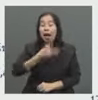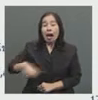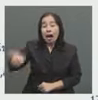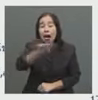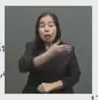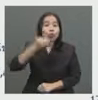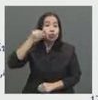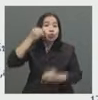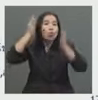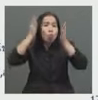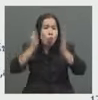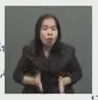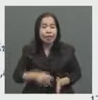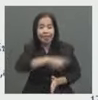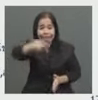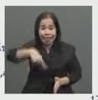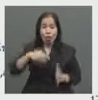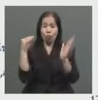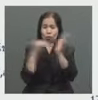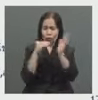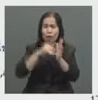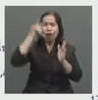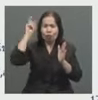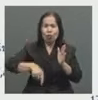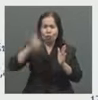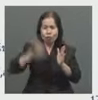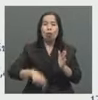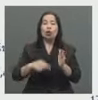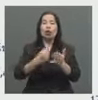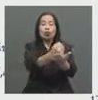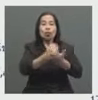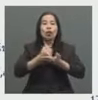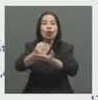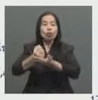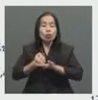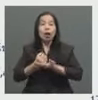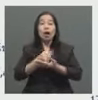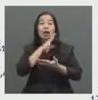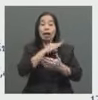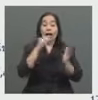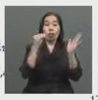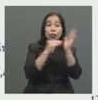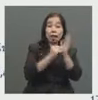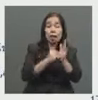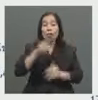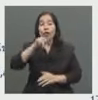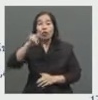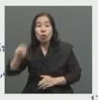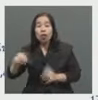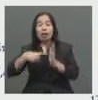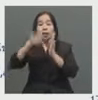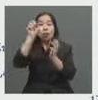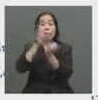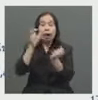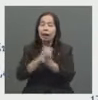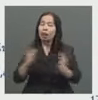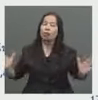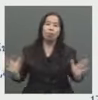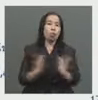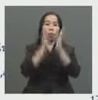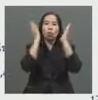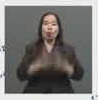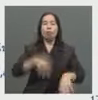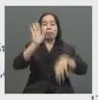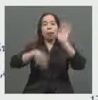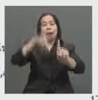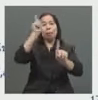ที่อยู่ในกรุงเทพและปริมณฑลสามารถลดตัวเลขนี้ได้ถ้ามารวมกับนนทบุรีสมุทรปราการด้วยแล้ว1,000กว่าไปแล้ว